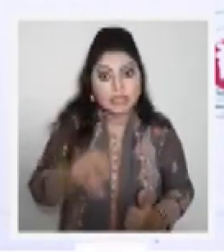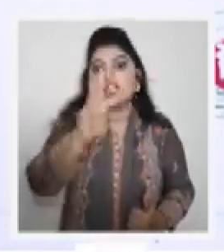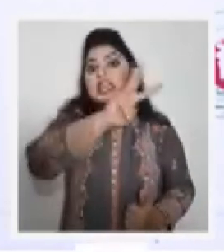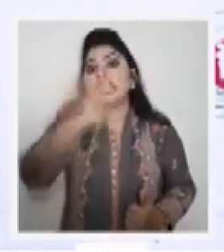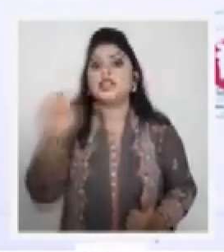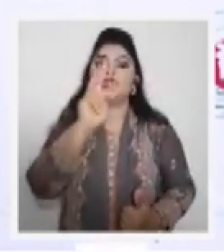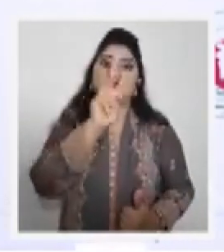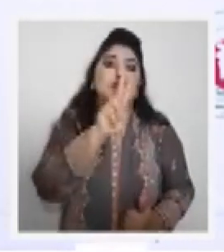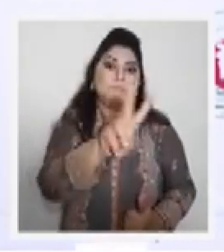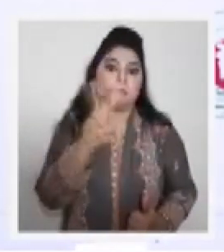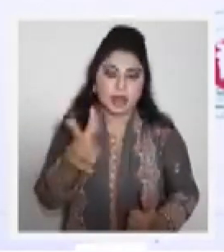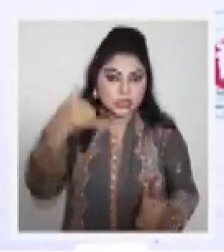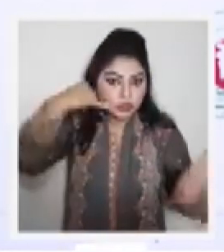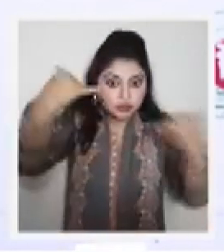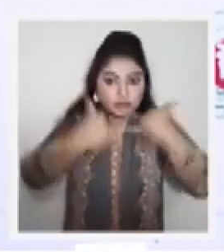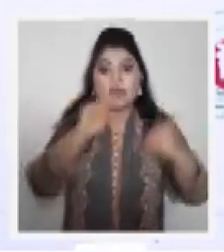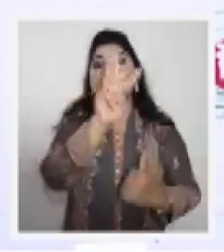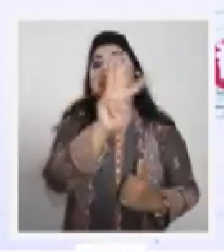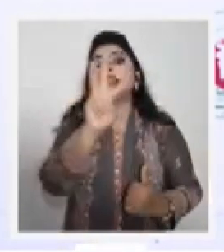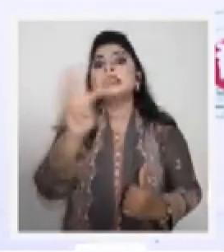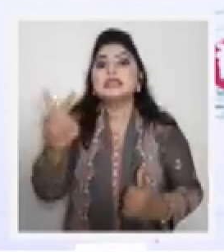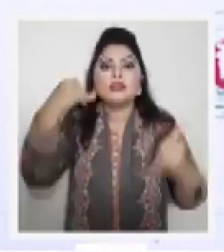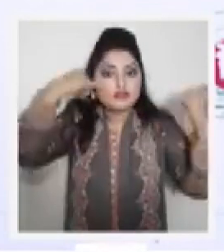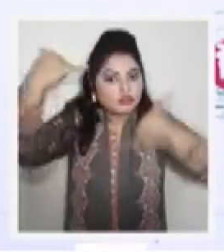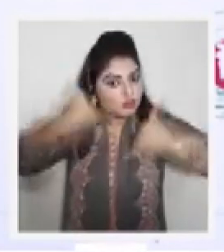এবং স্বাস্থ্য বাতায়নে এ পর্যন্ত ফোন এসেছে